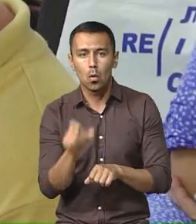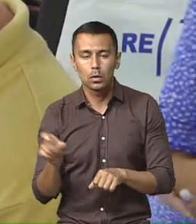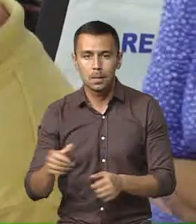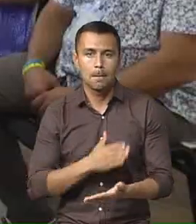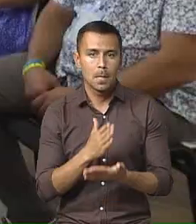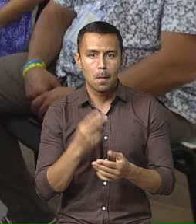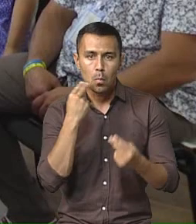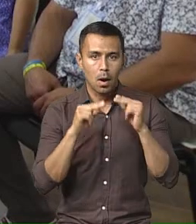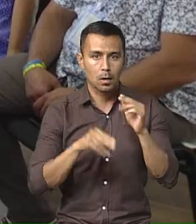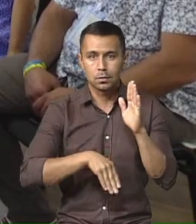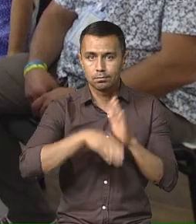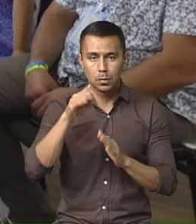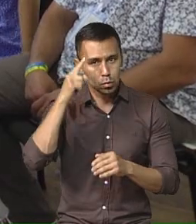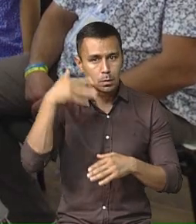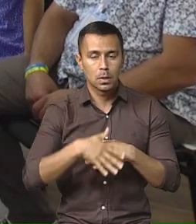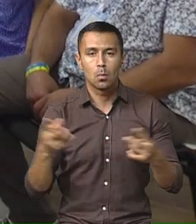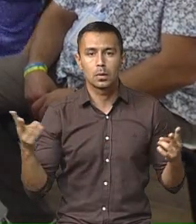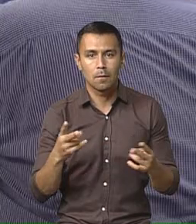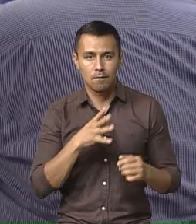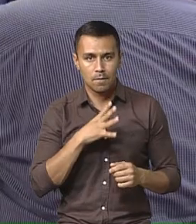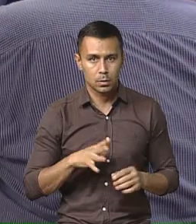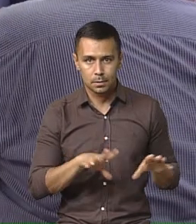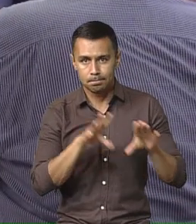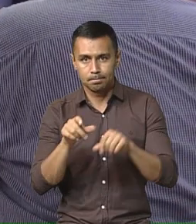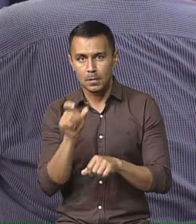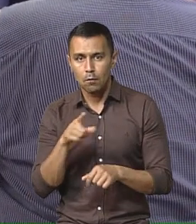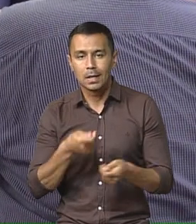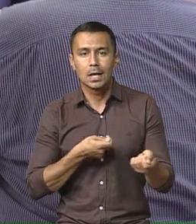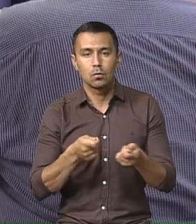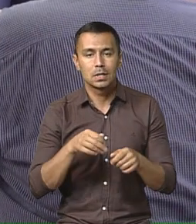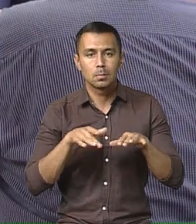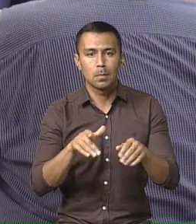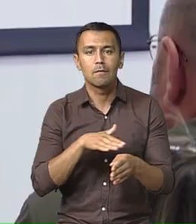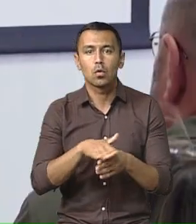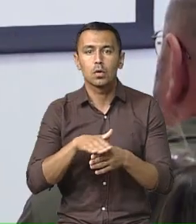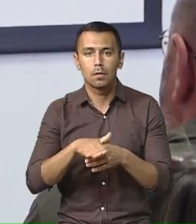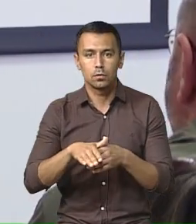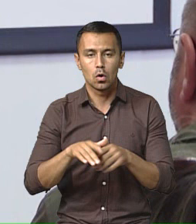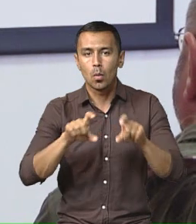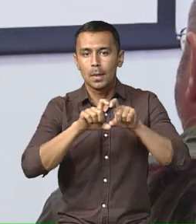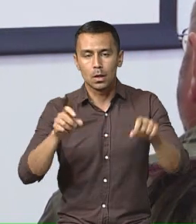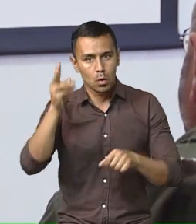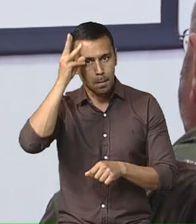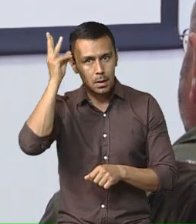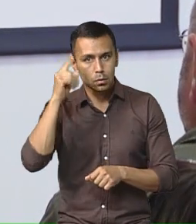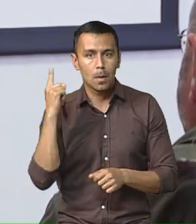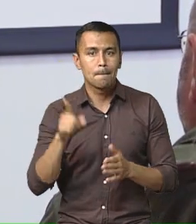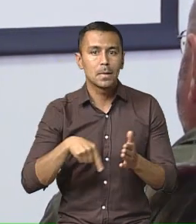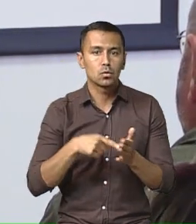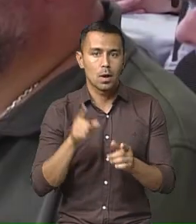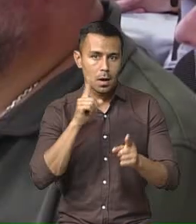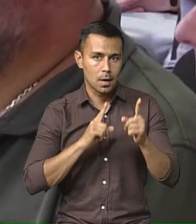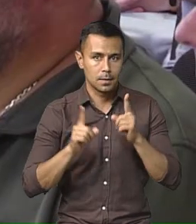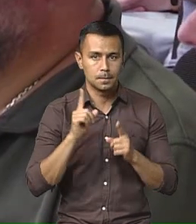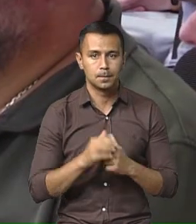має покращити розуміння потреб вимушених переселенців, каже керуюча справами виконавчого комітету Хмельницької міськради